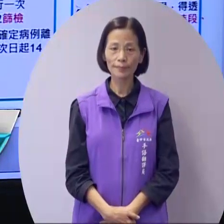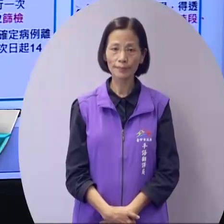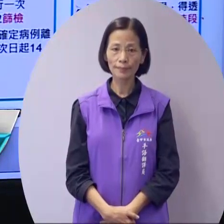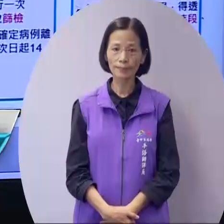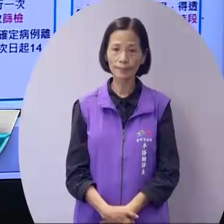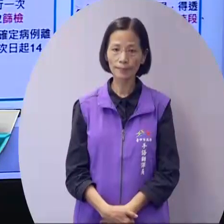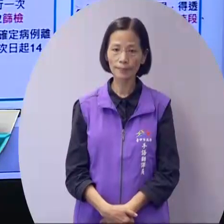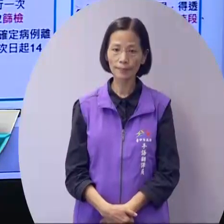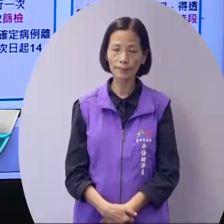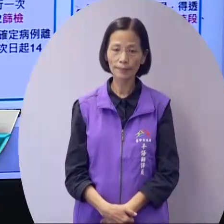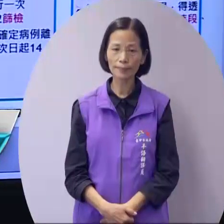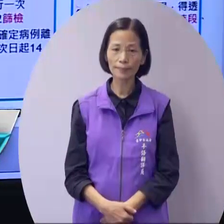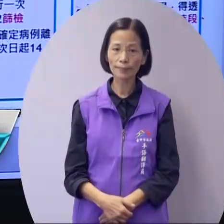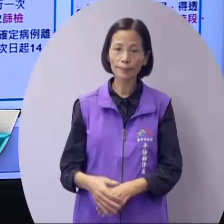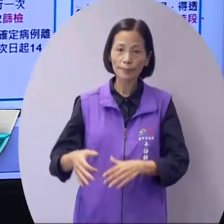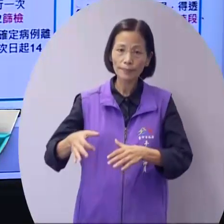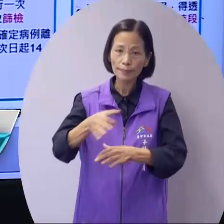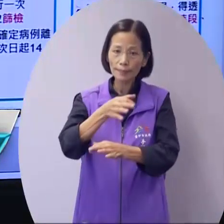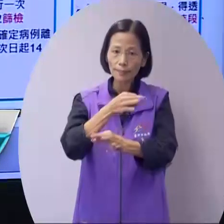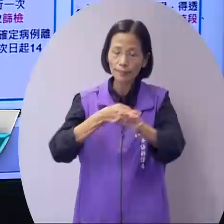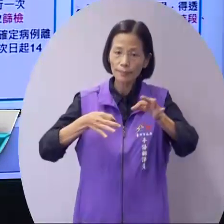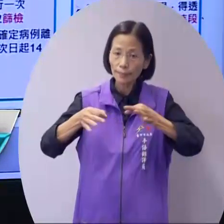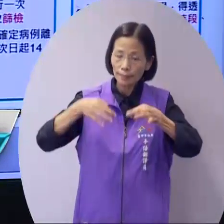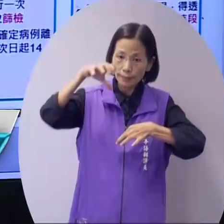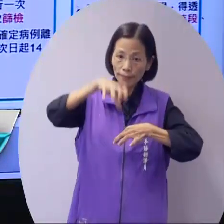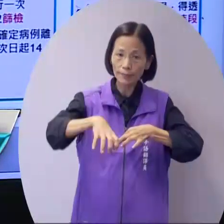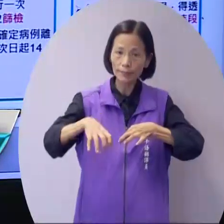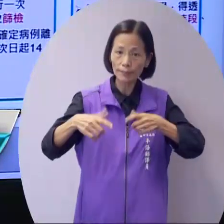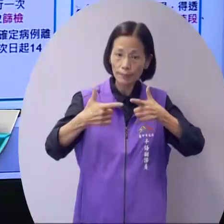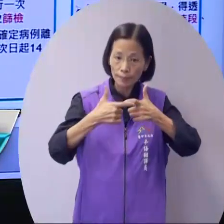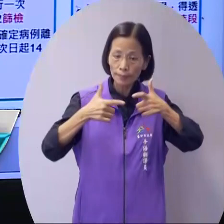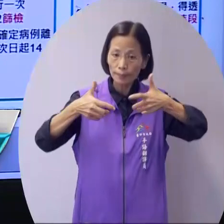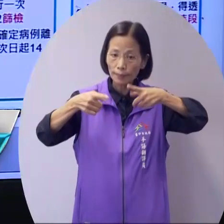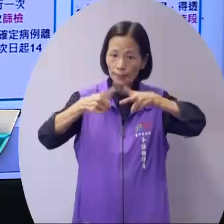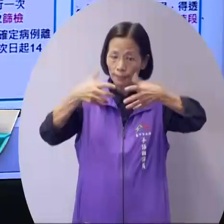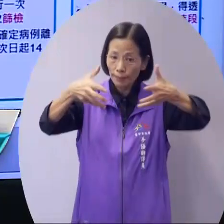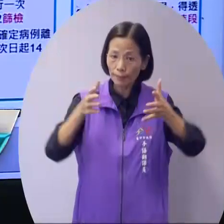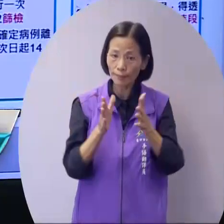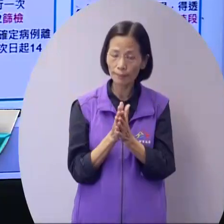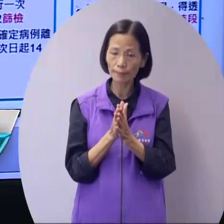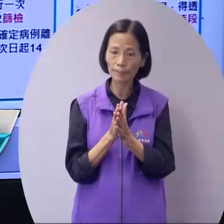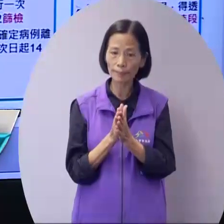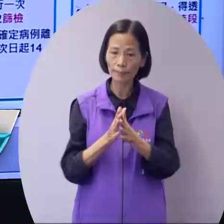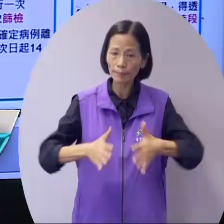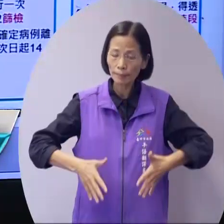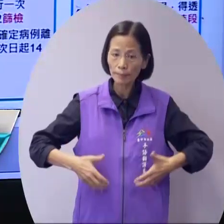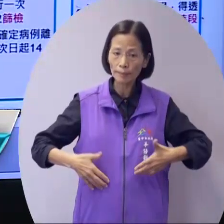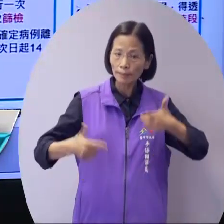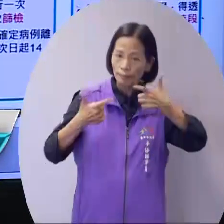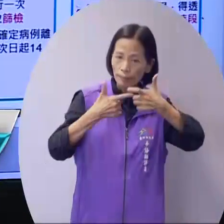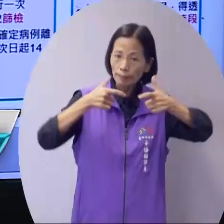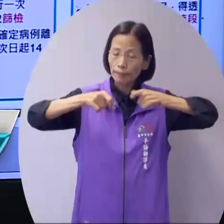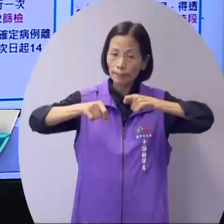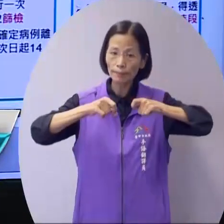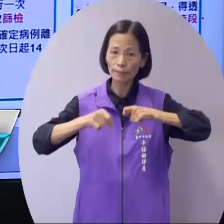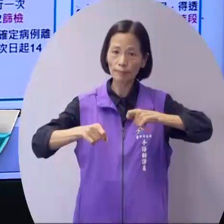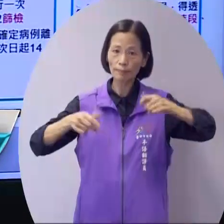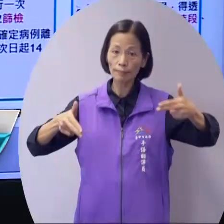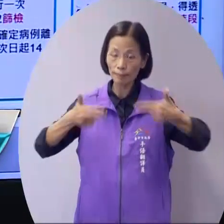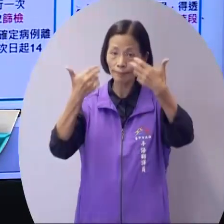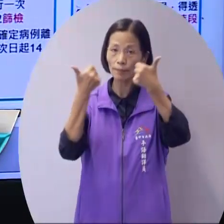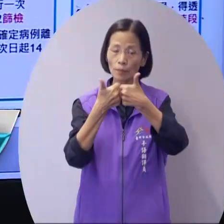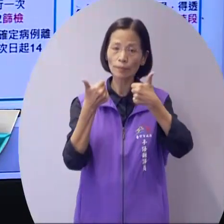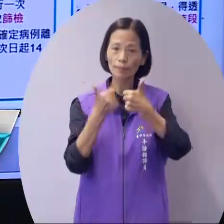各批发市场目前的成立紧急应变小组，研拟紧急应变措施，并不定期的召开视讯